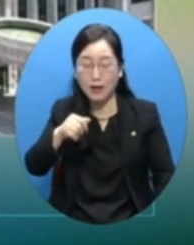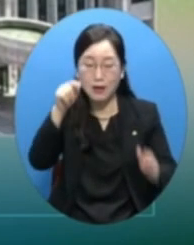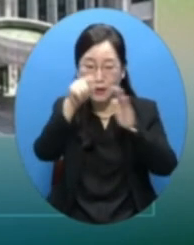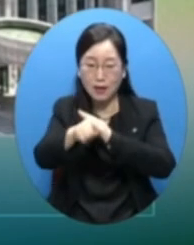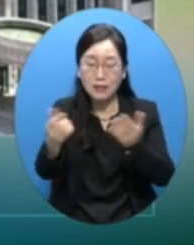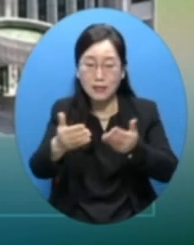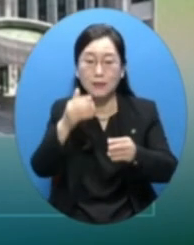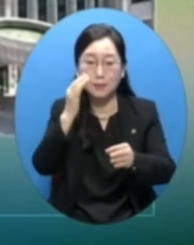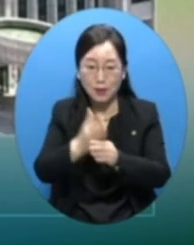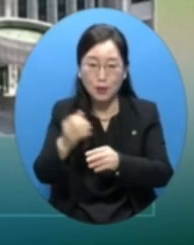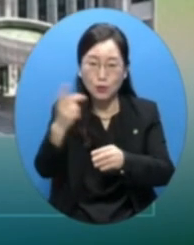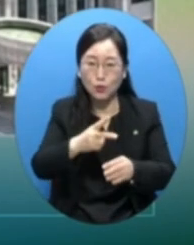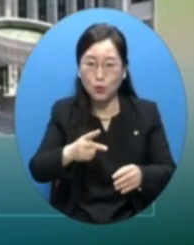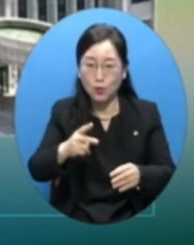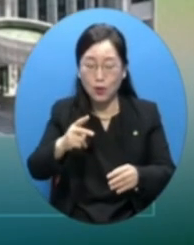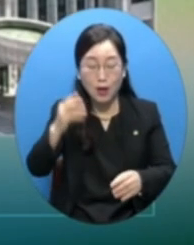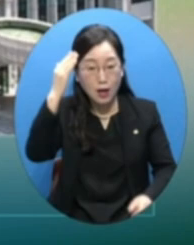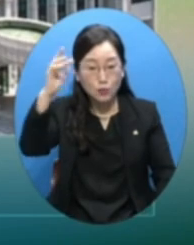와서